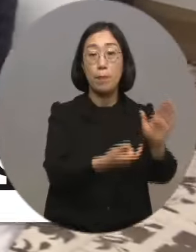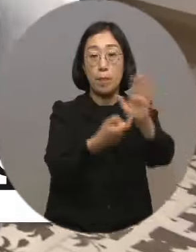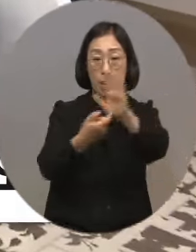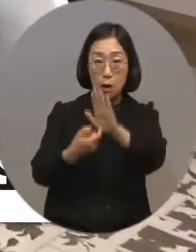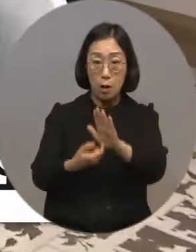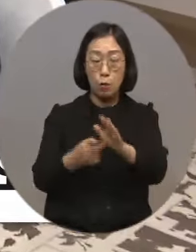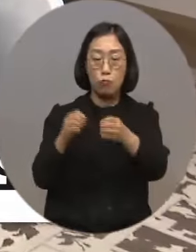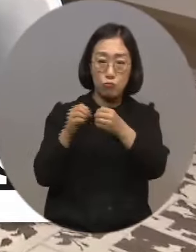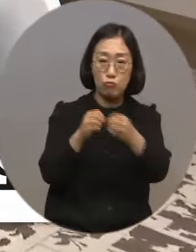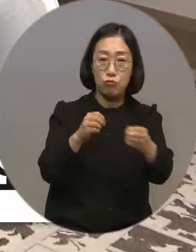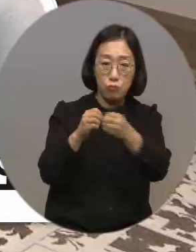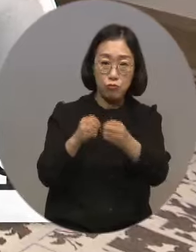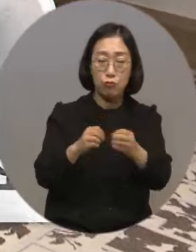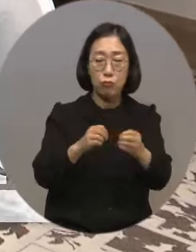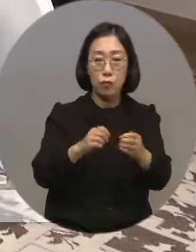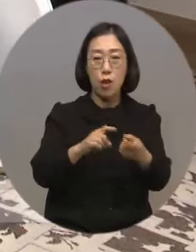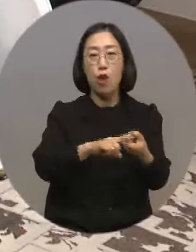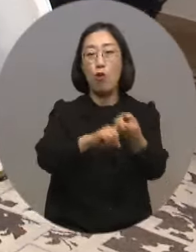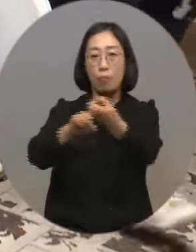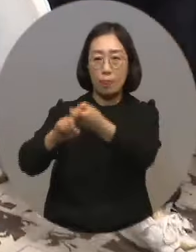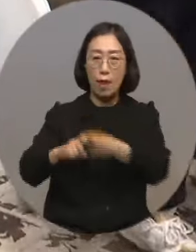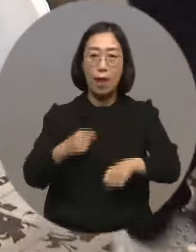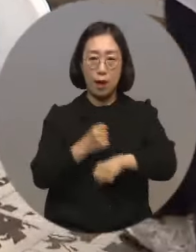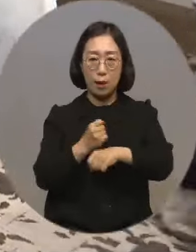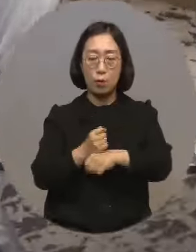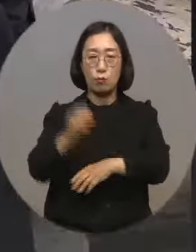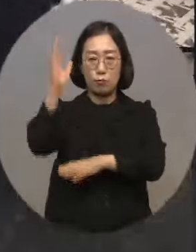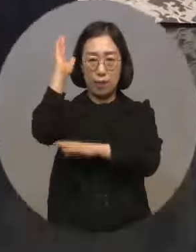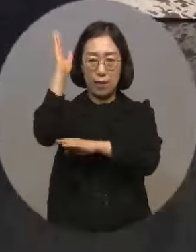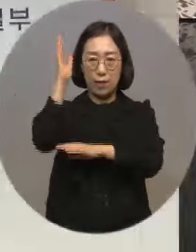국제사회와 적극 연대해 나갈 것이라고 강조했습니다.